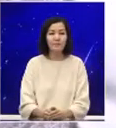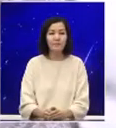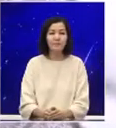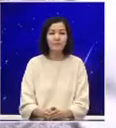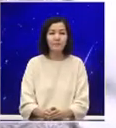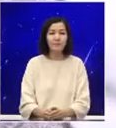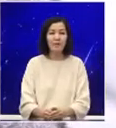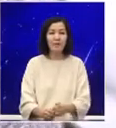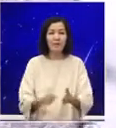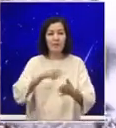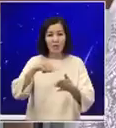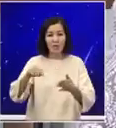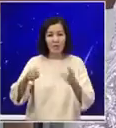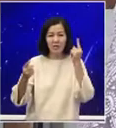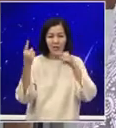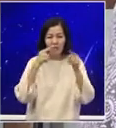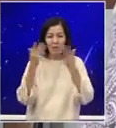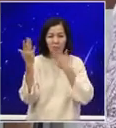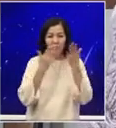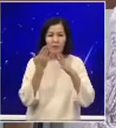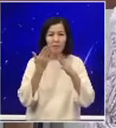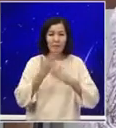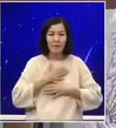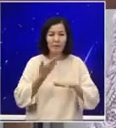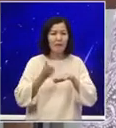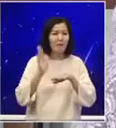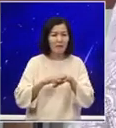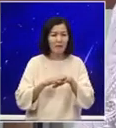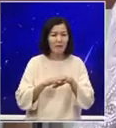жазған трактаттарын оқысаңыз, мысалы бізге өте ауыр тиіп жатыр